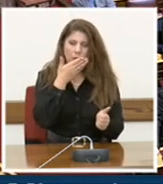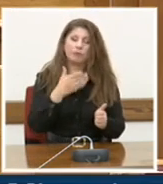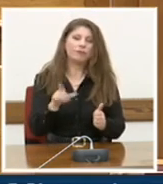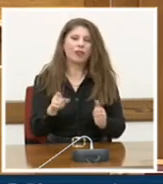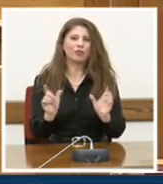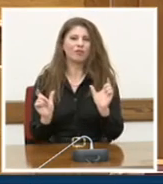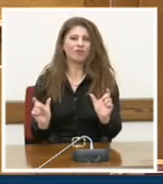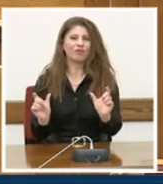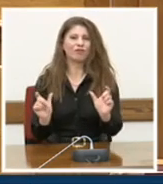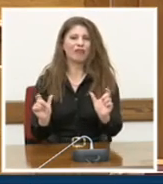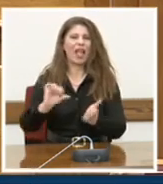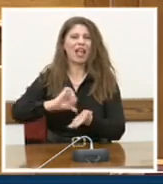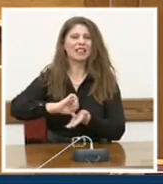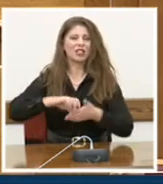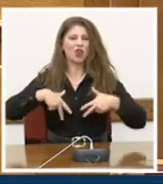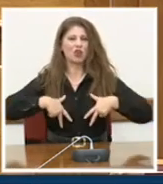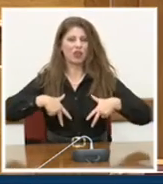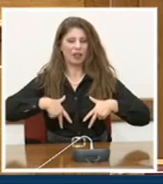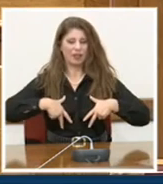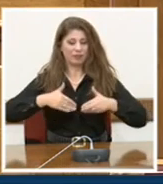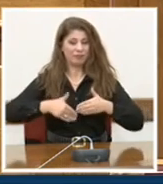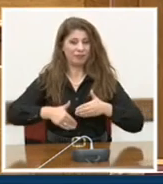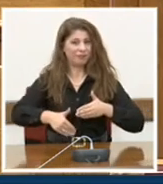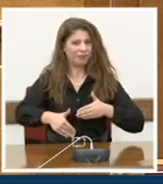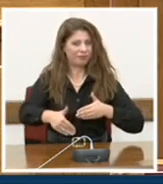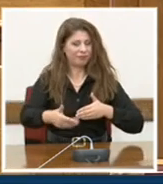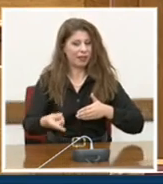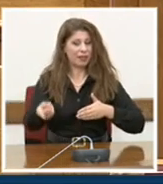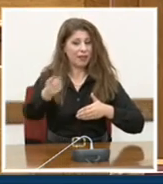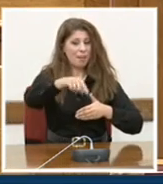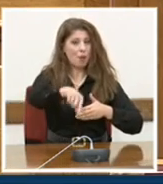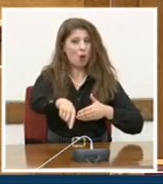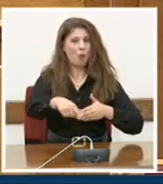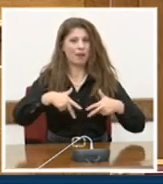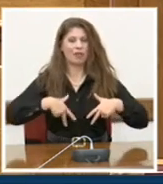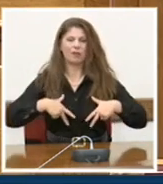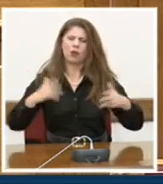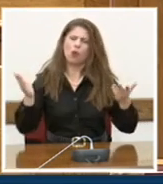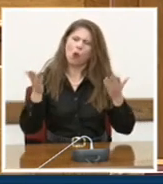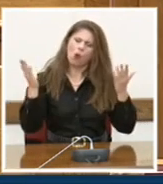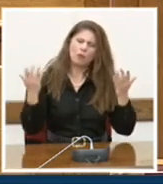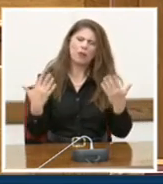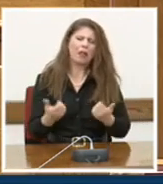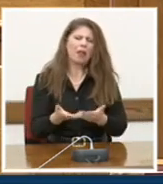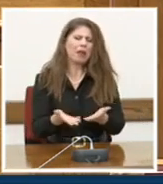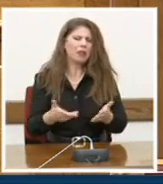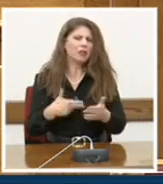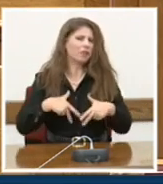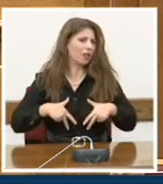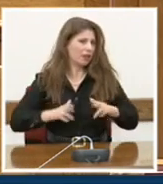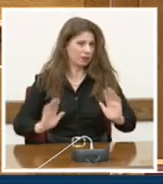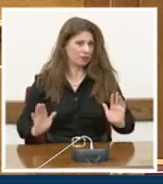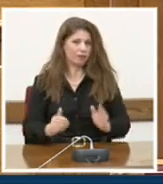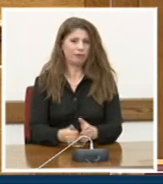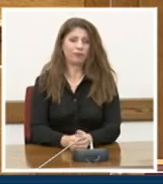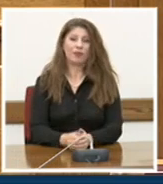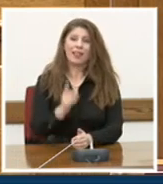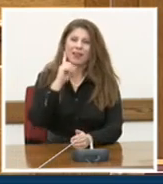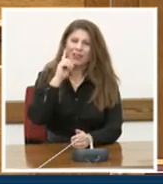την επόμενη μέρα, για την επόμενη κυβέρνηση, όποια κι αν είναι. Μιλάμε για τη γνωστή